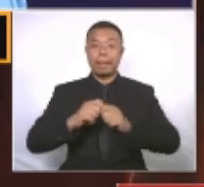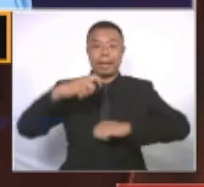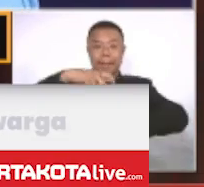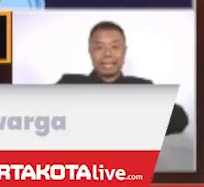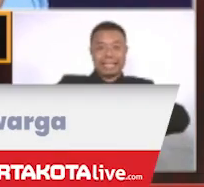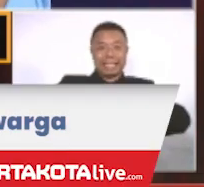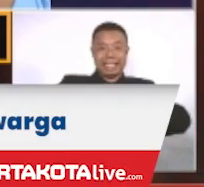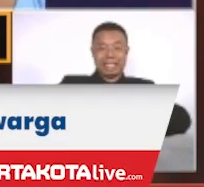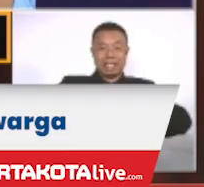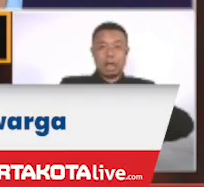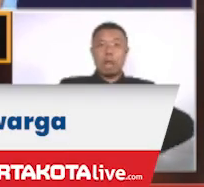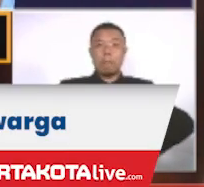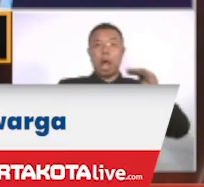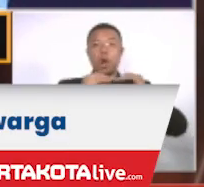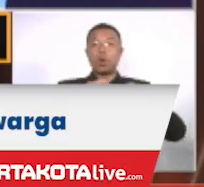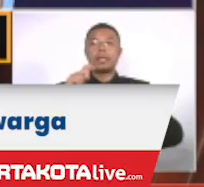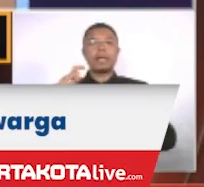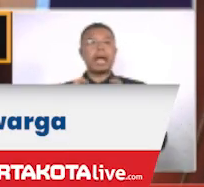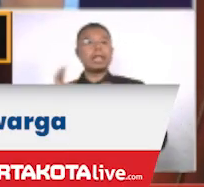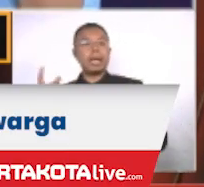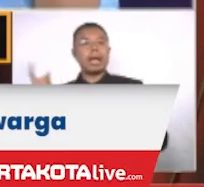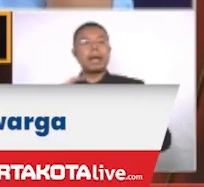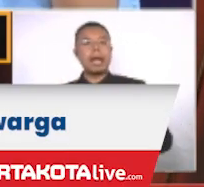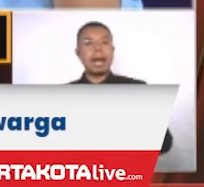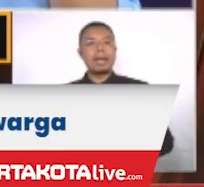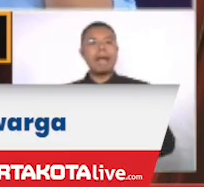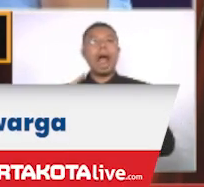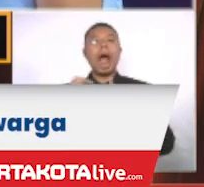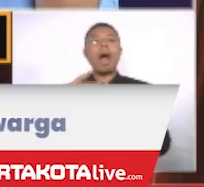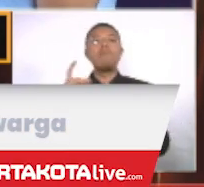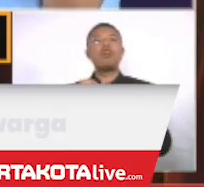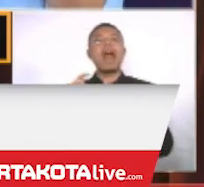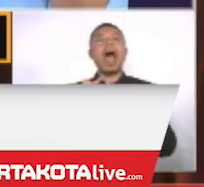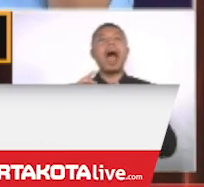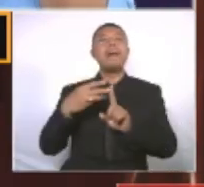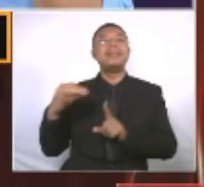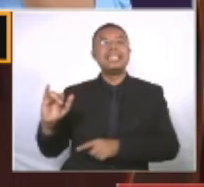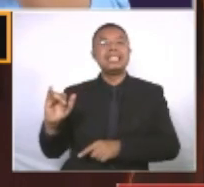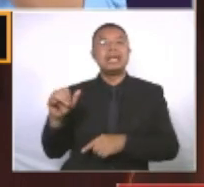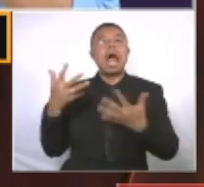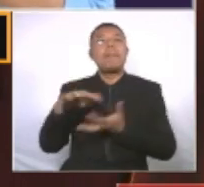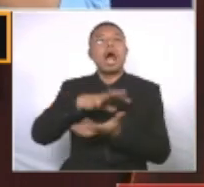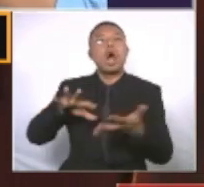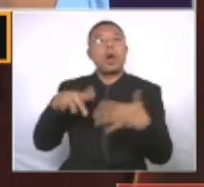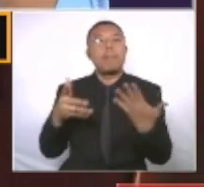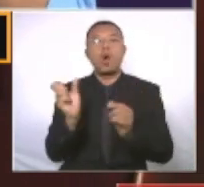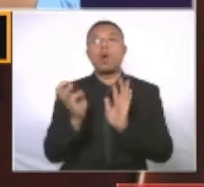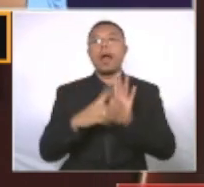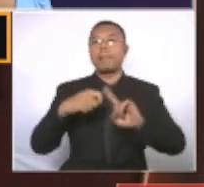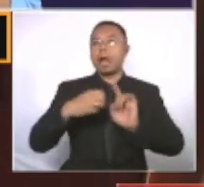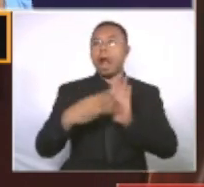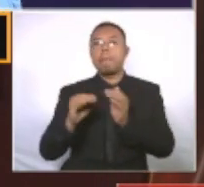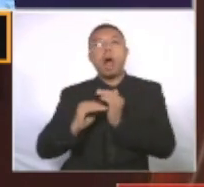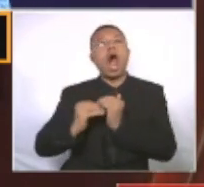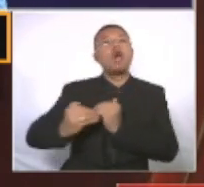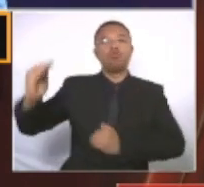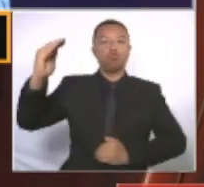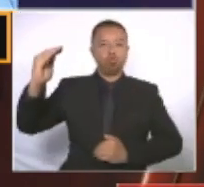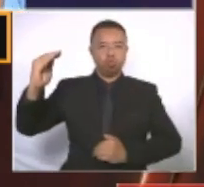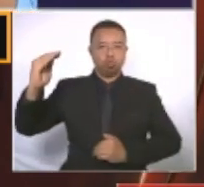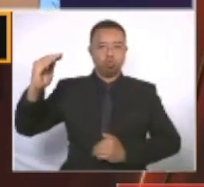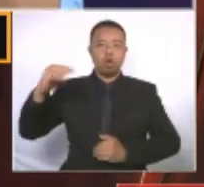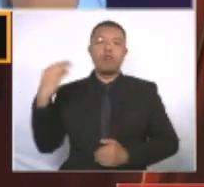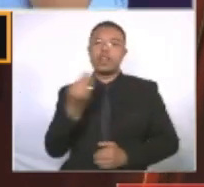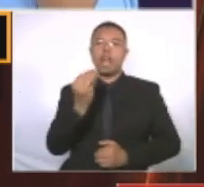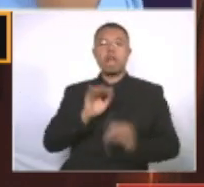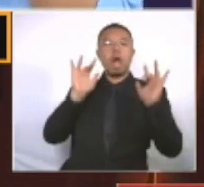masjid menggunakan CSR dari Abu Dhabi, impact-nya apa? UMKM kita sekarang melesat,